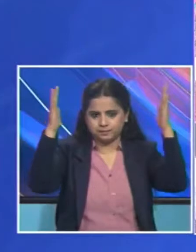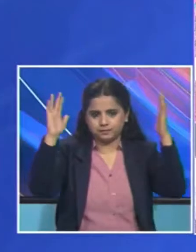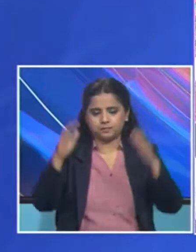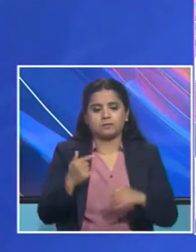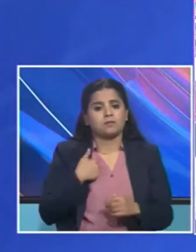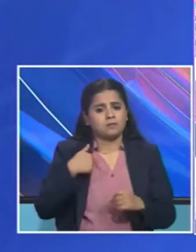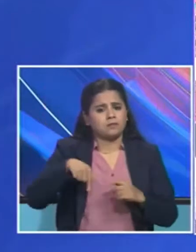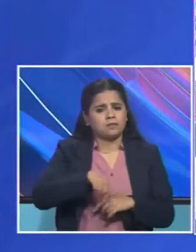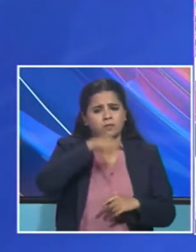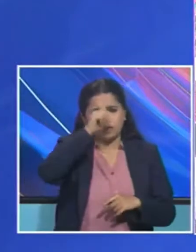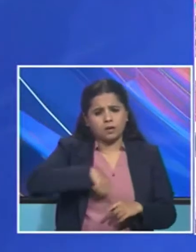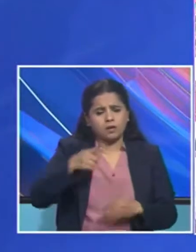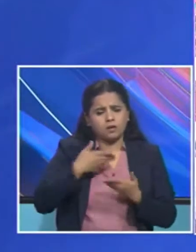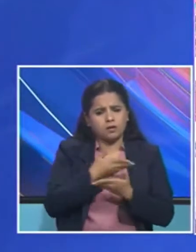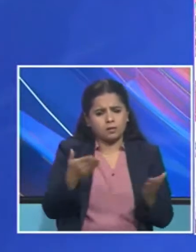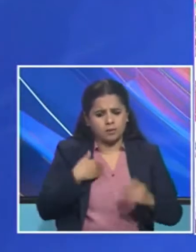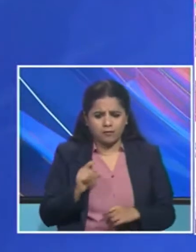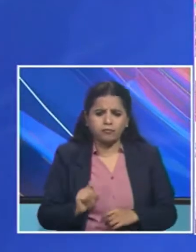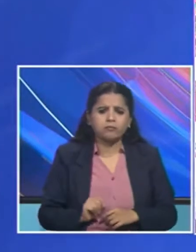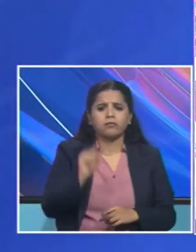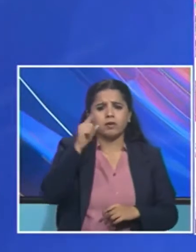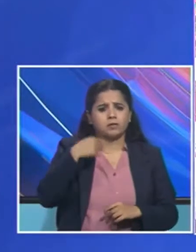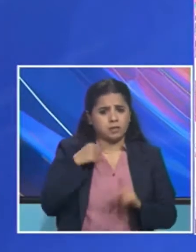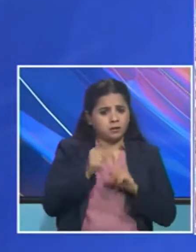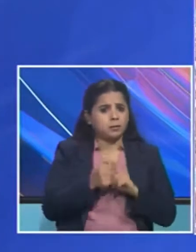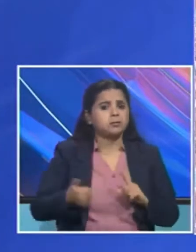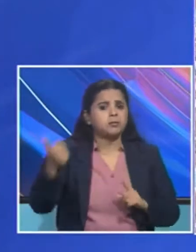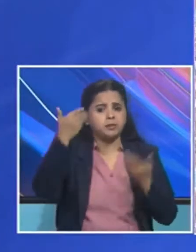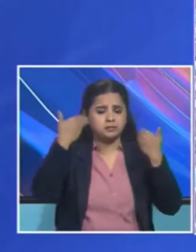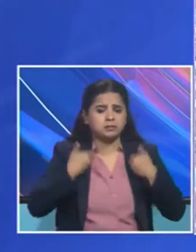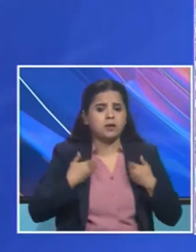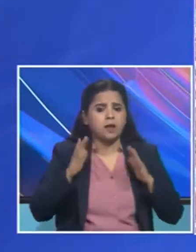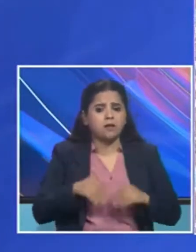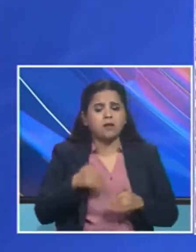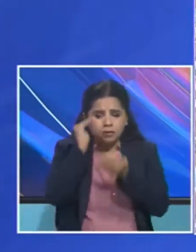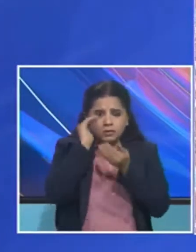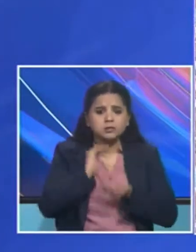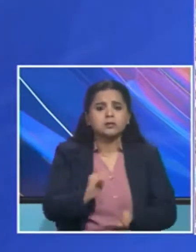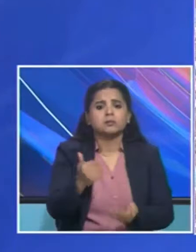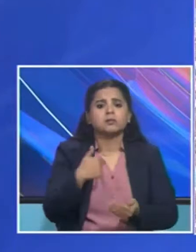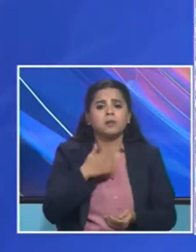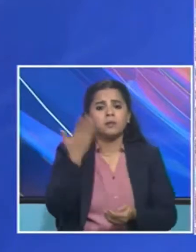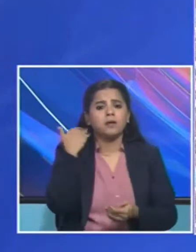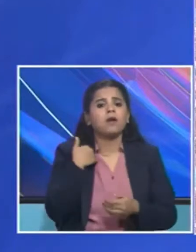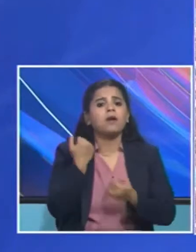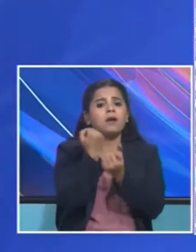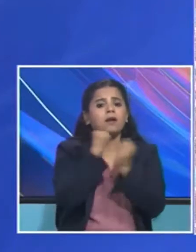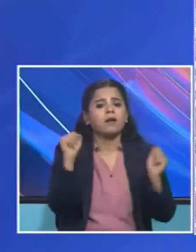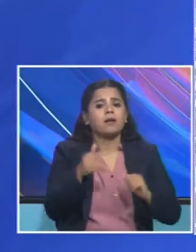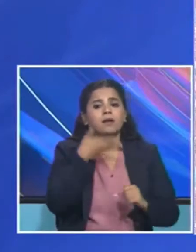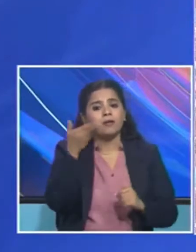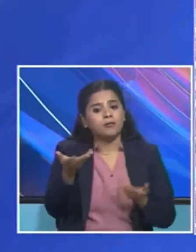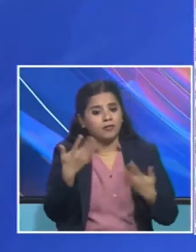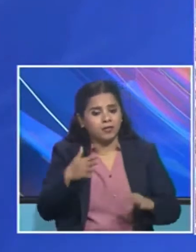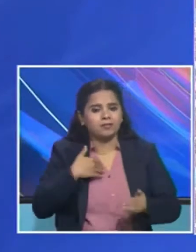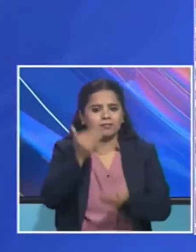मैं देश की ऐसी पहली राष्ट्रपति भी हूँ जिसका जन्म आज़ाद भारत में हुआ है।